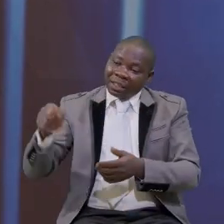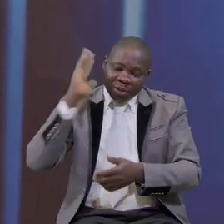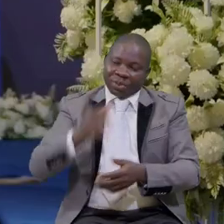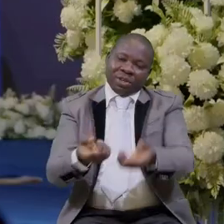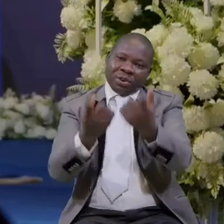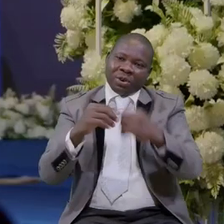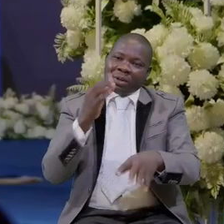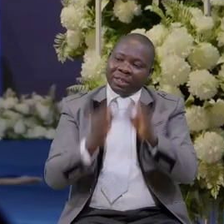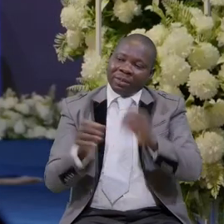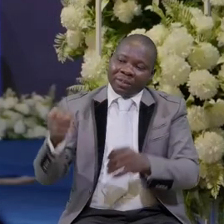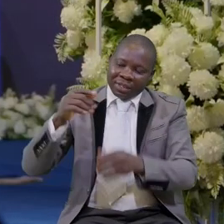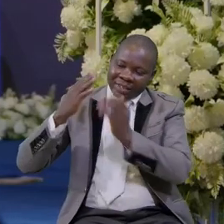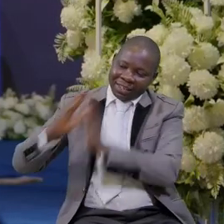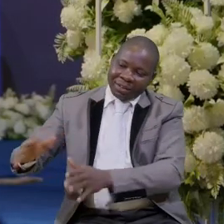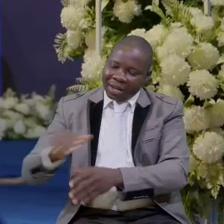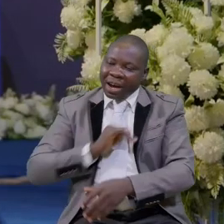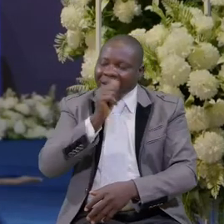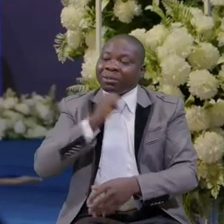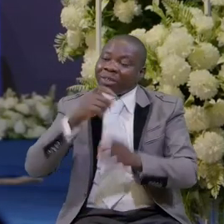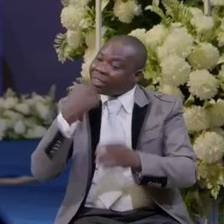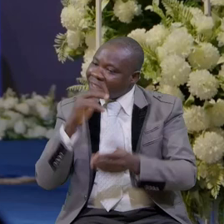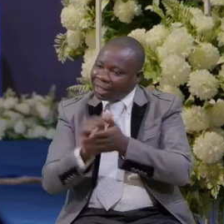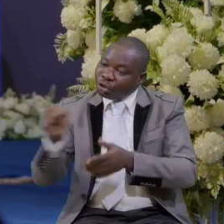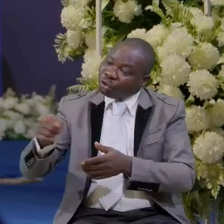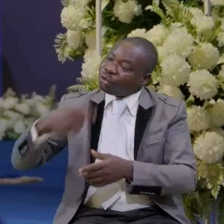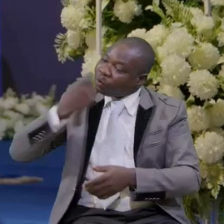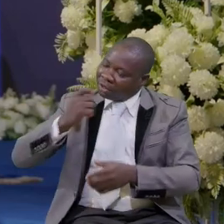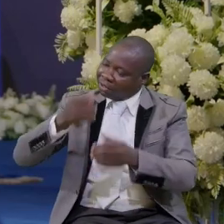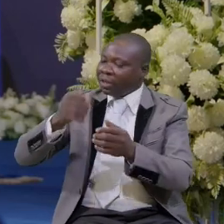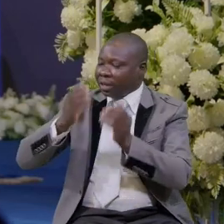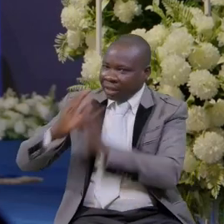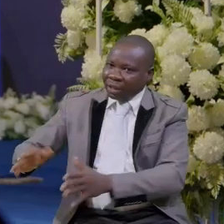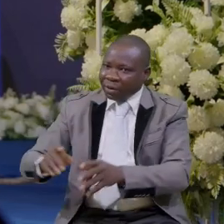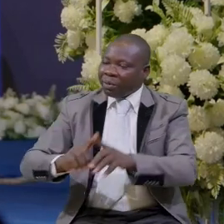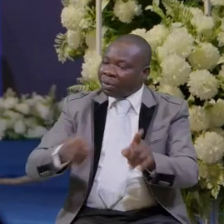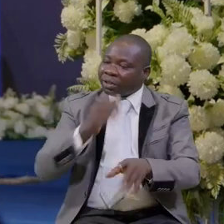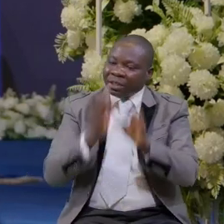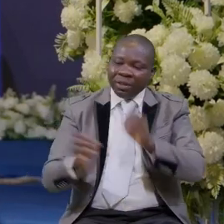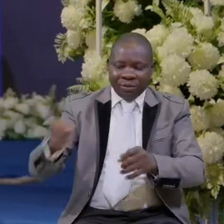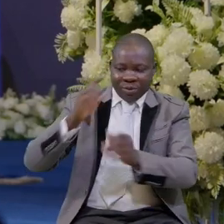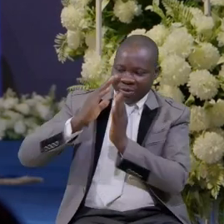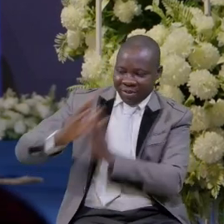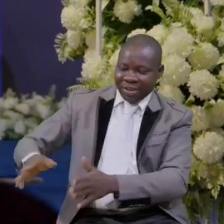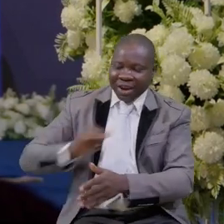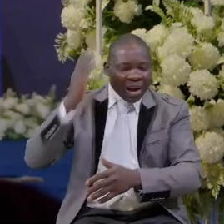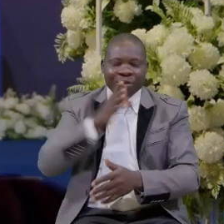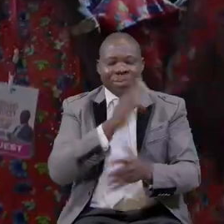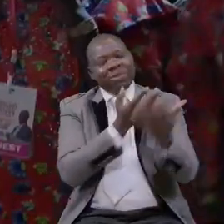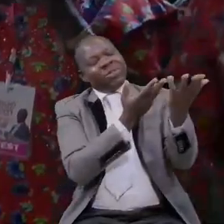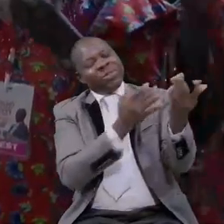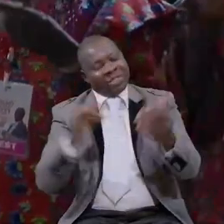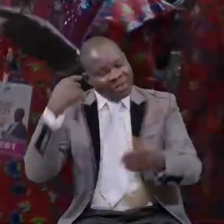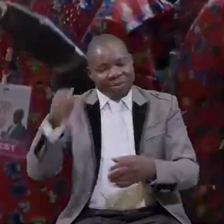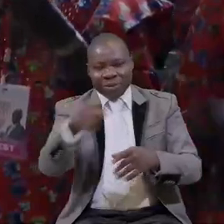quitter. Je ne dis pas de quitter. Si tu dois quitter, je vais attendre à la porte de la vie profonde pour t'accueillir.